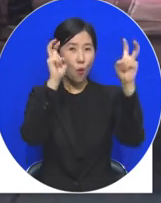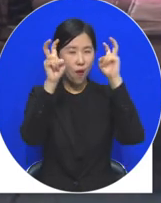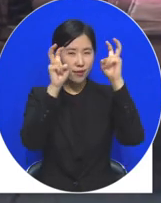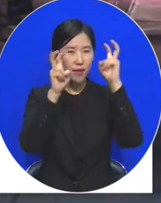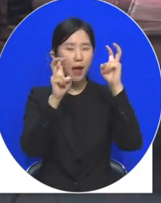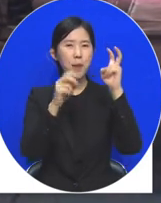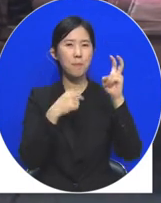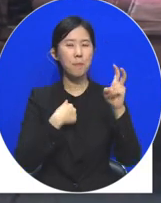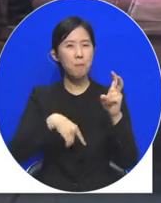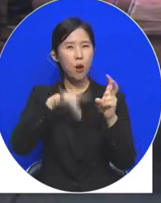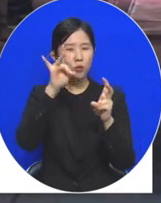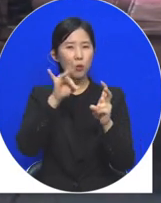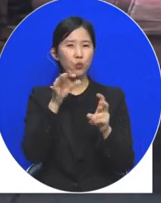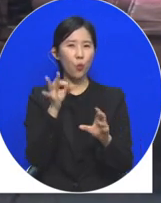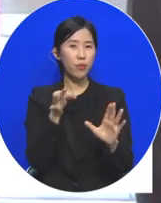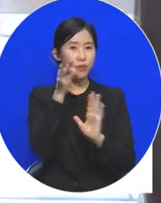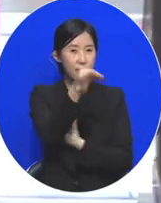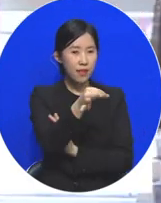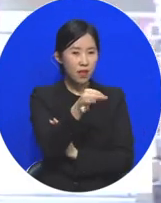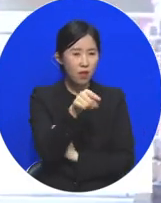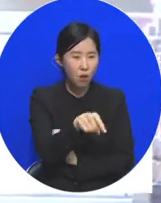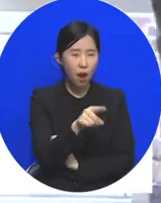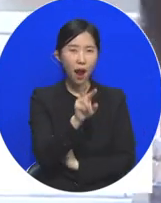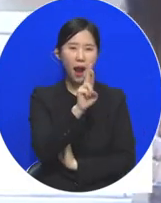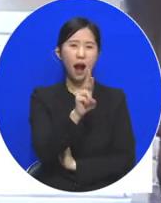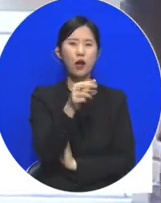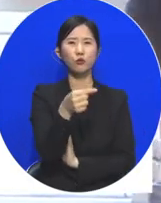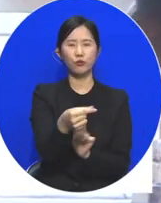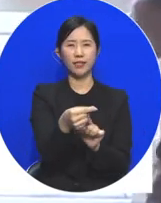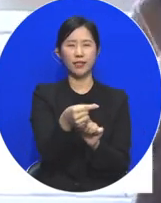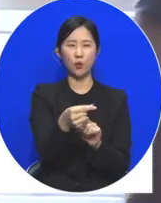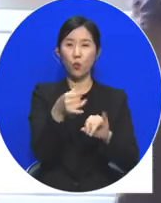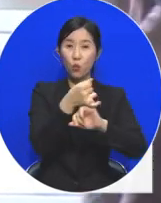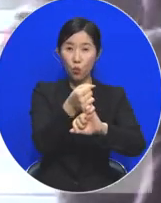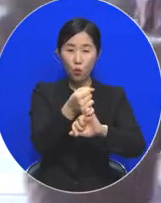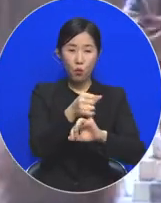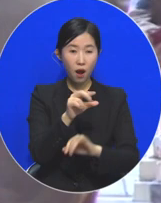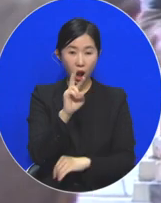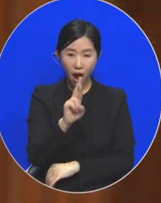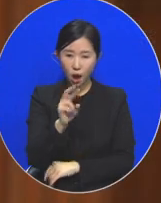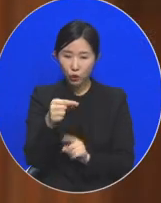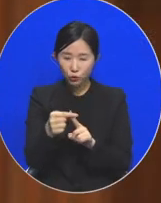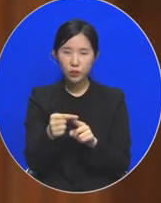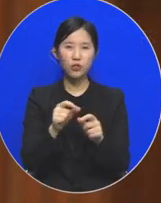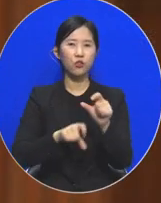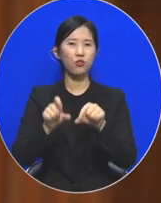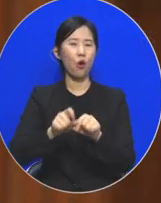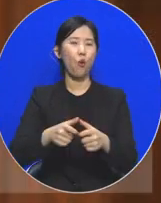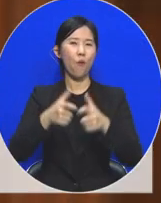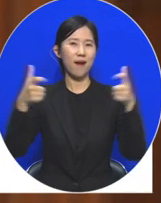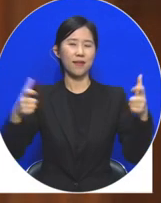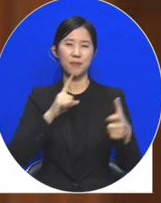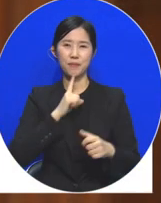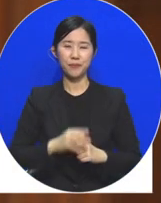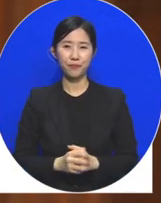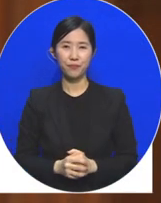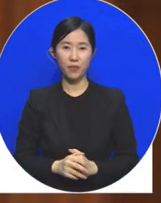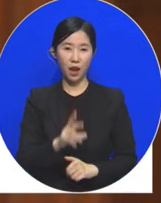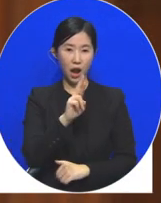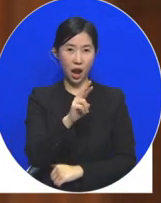선수금 환급보증 RG 발급이 필수적인데이를 확대 공급하기 딴 겁니다 LG 확대 방안이